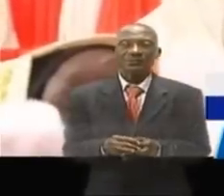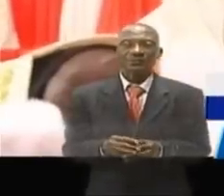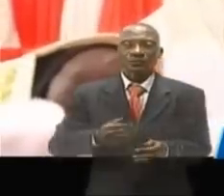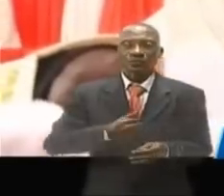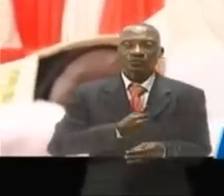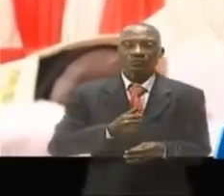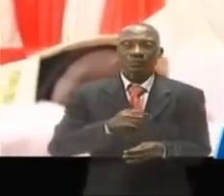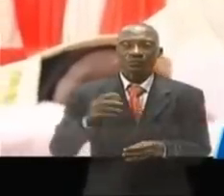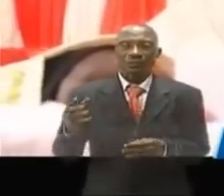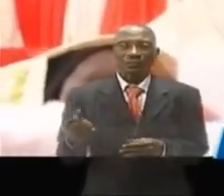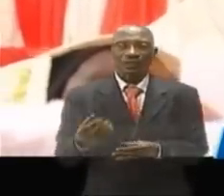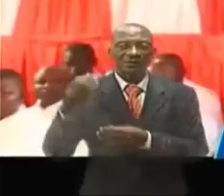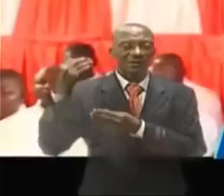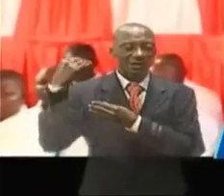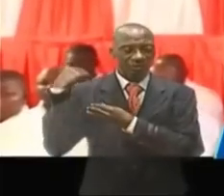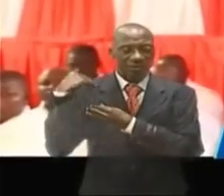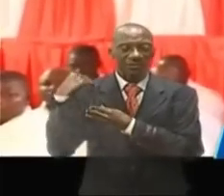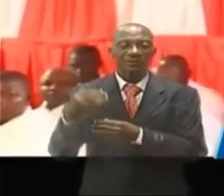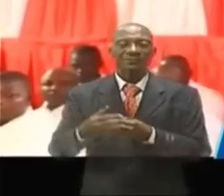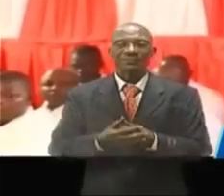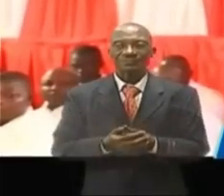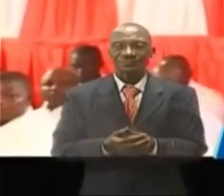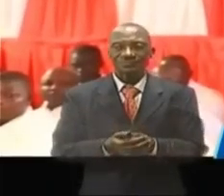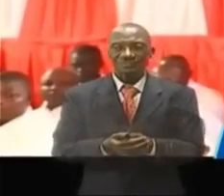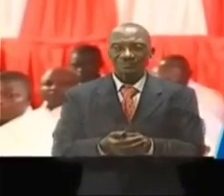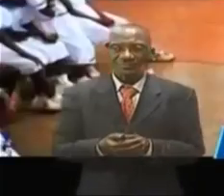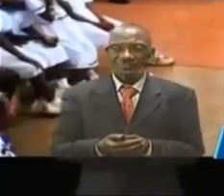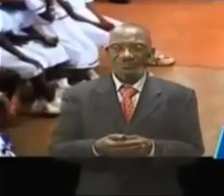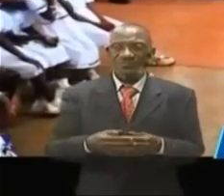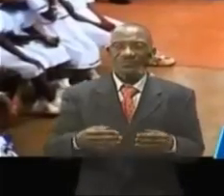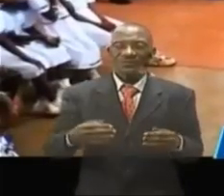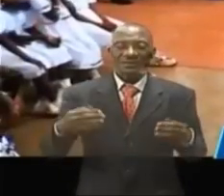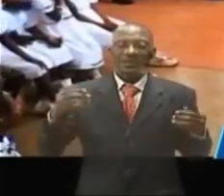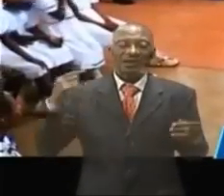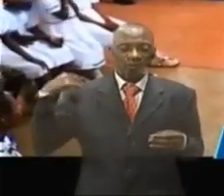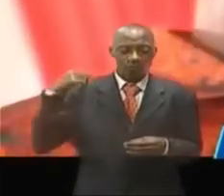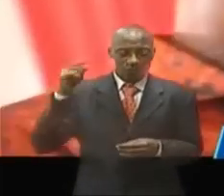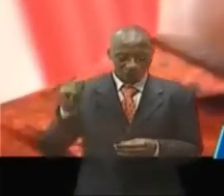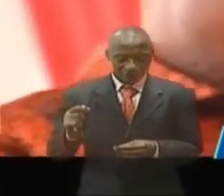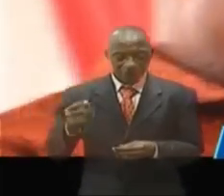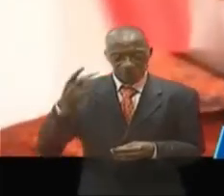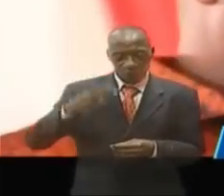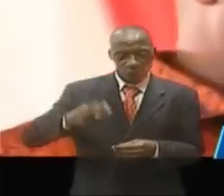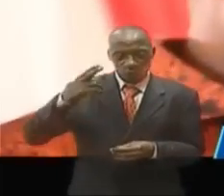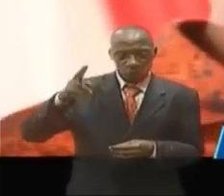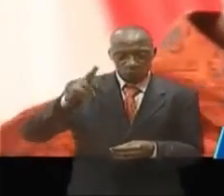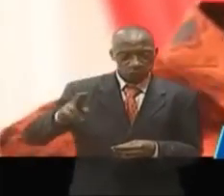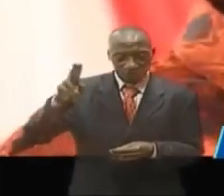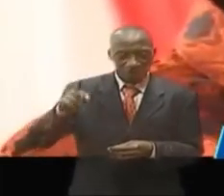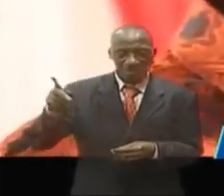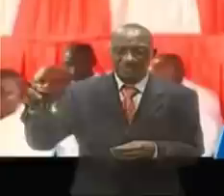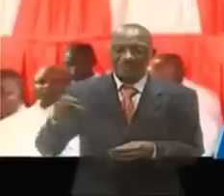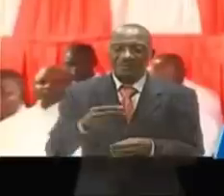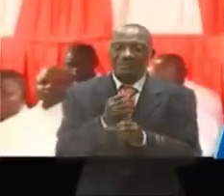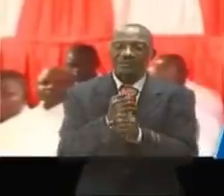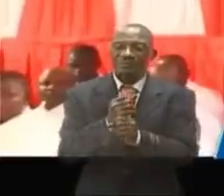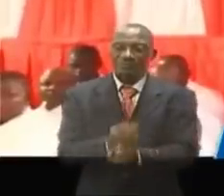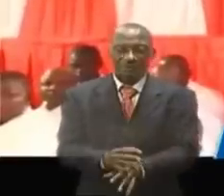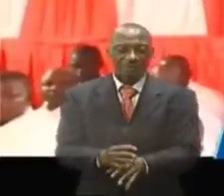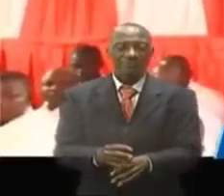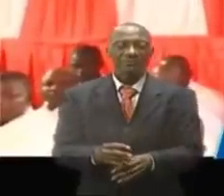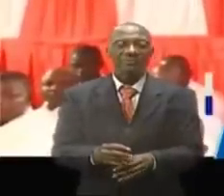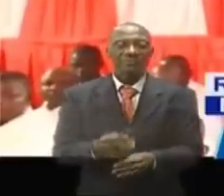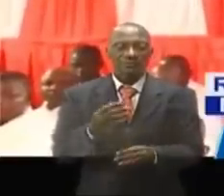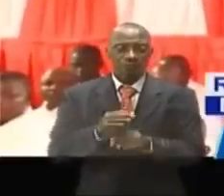prendre vous-même en charge. Pour sa part, le chef de l'exécutif provincial du Haut-Uele s'est dit très ravi de participer à cette